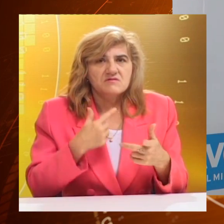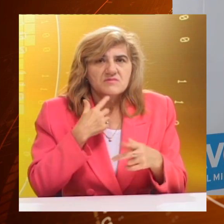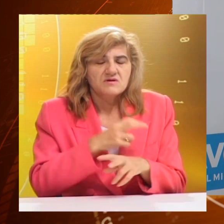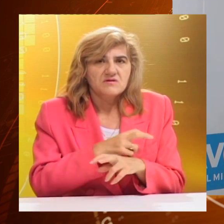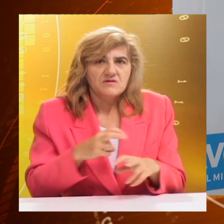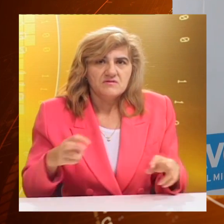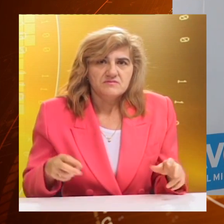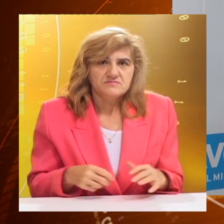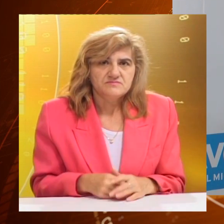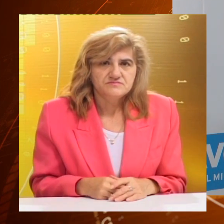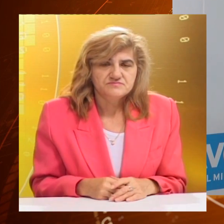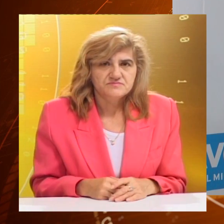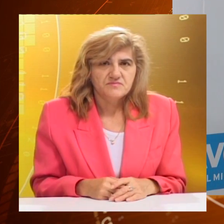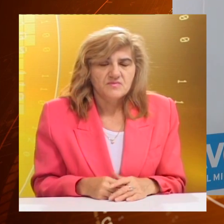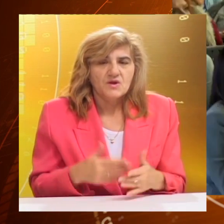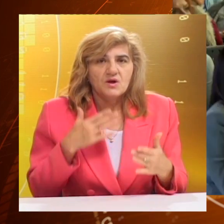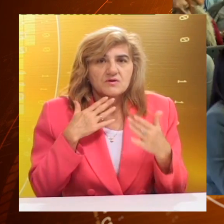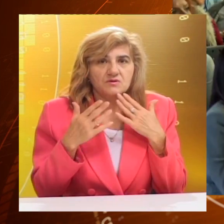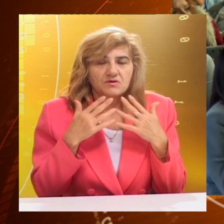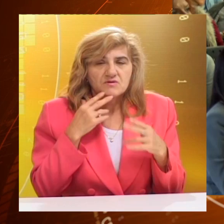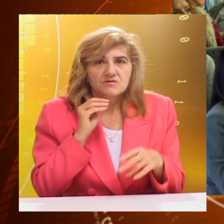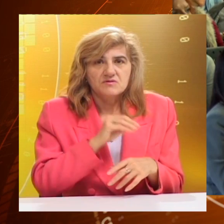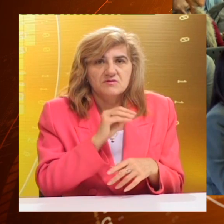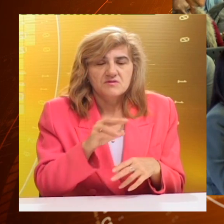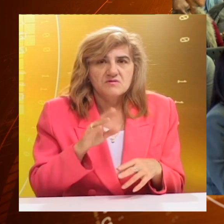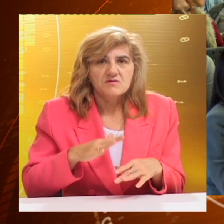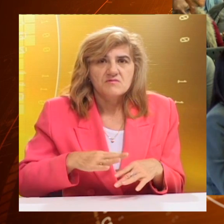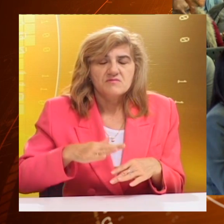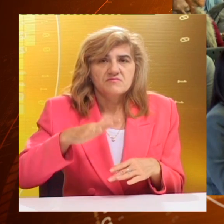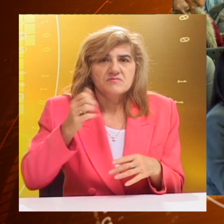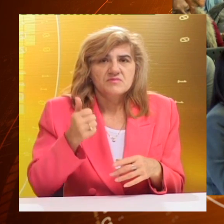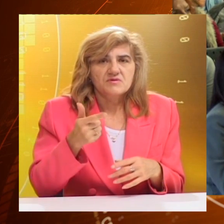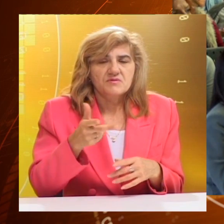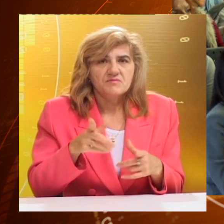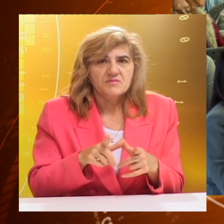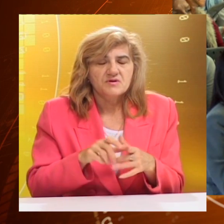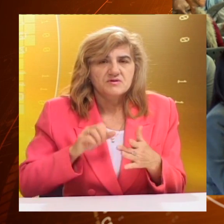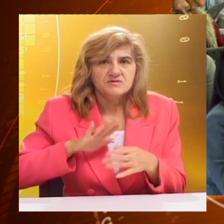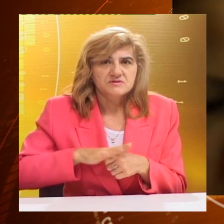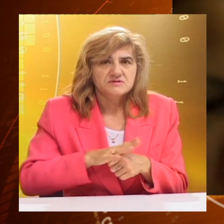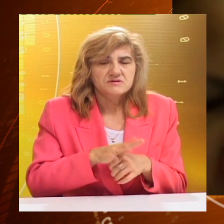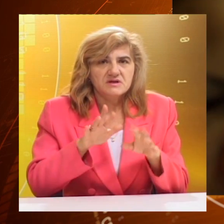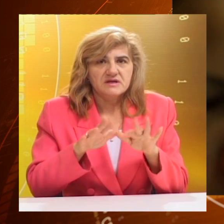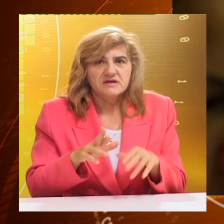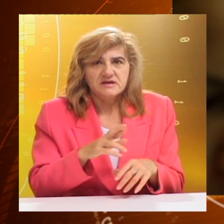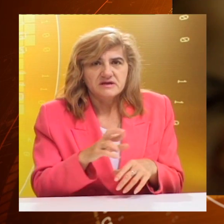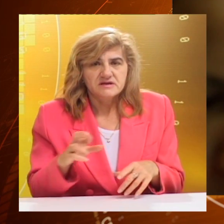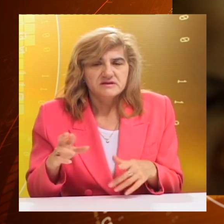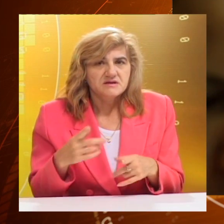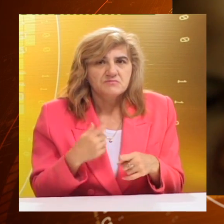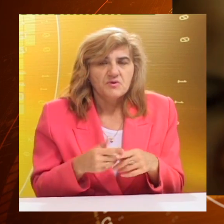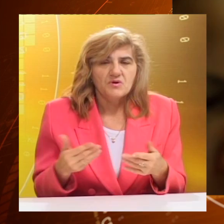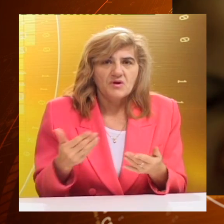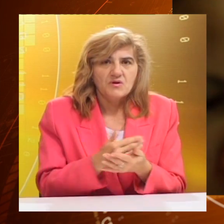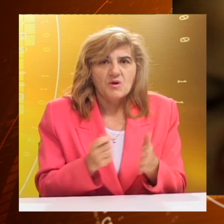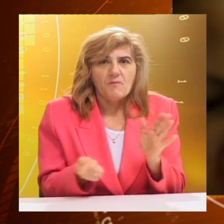niskog kalendarskog uzrasta su žrtve. Učesnici konferencije upozorili su i na porast seksualnog zlostavljanja dece putem interneta i